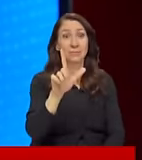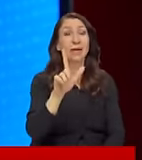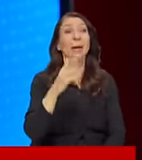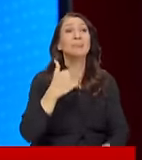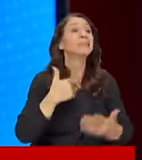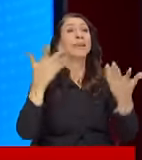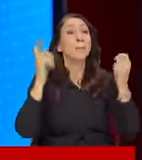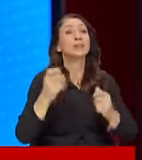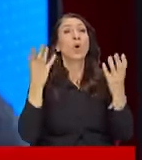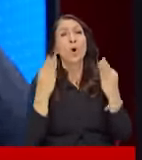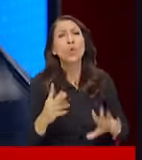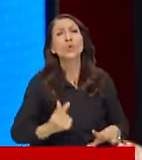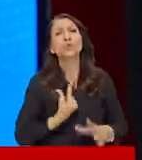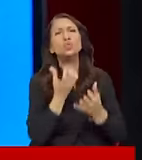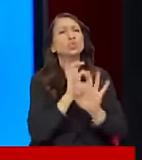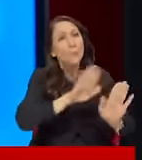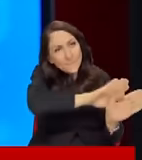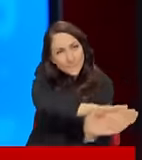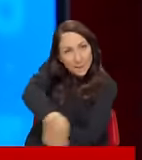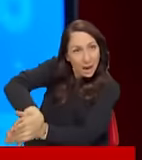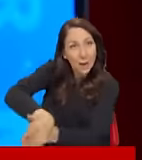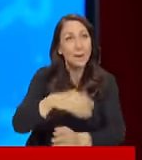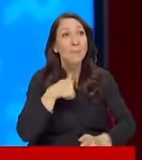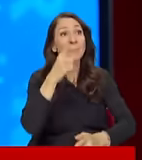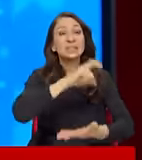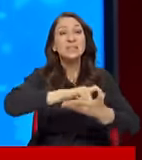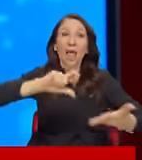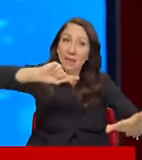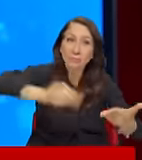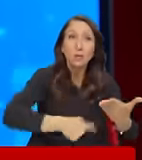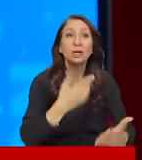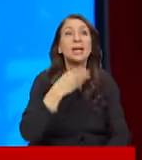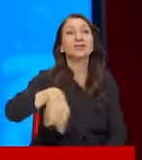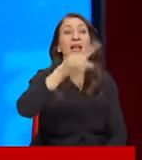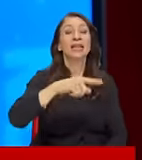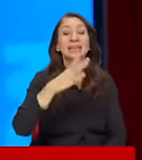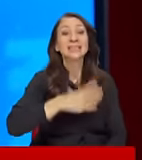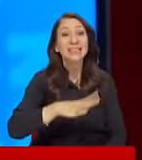biz ne yaparsak olmuyor, umutsuzluğu bir kenara atın. Ben onlarla bir senet imzalıyorum. Gençlerin